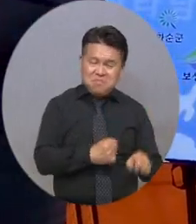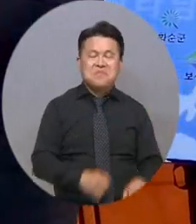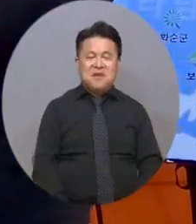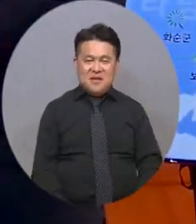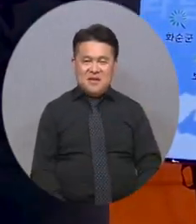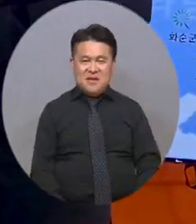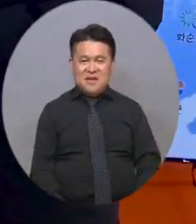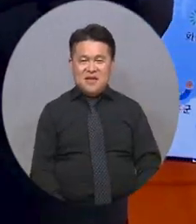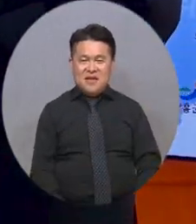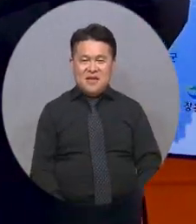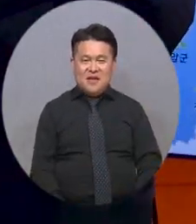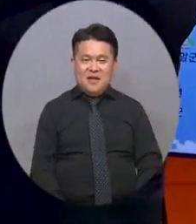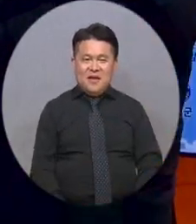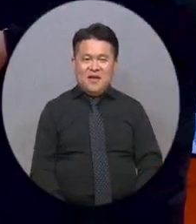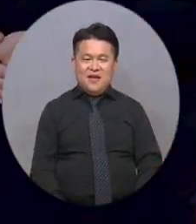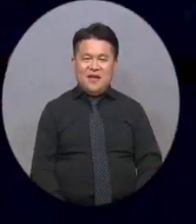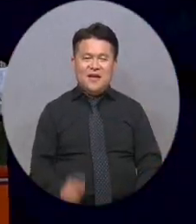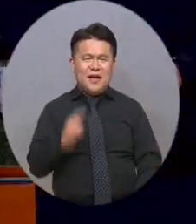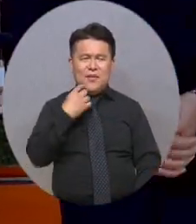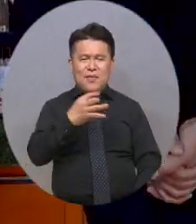선생님 너무 인물 보지 네. 마요.